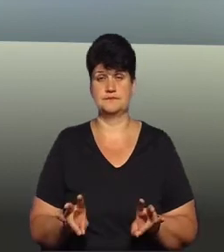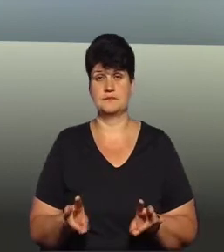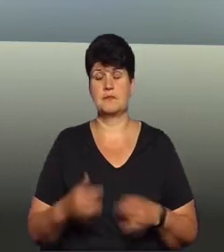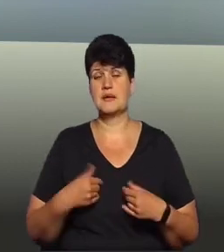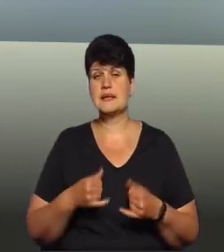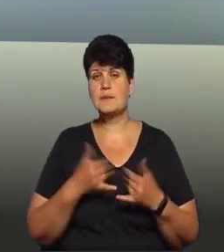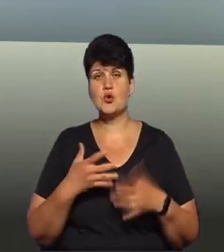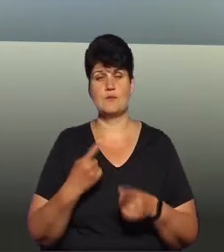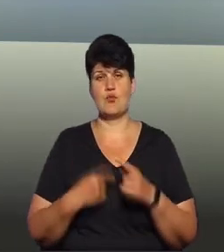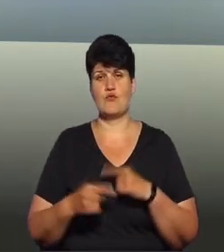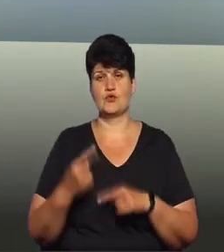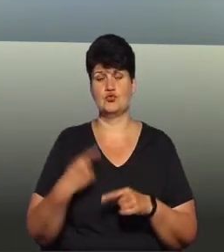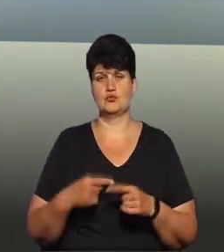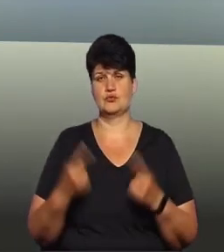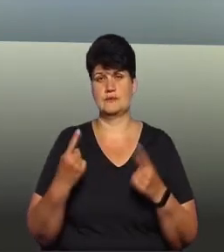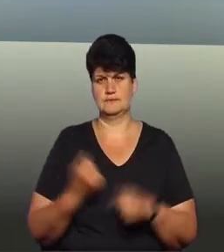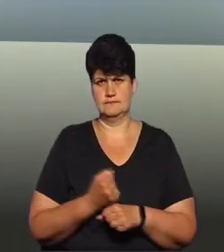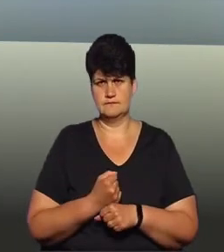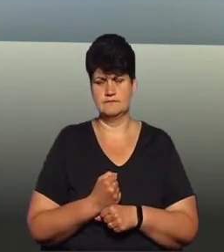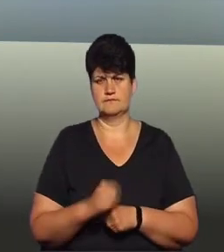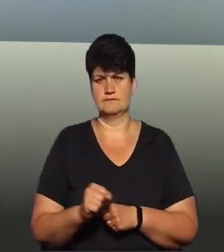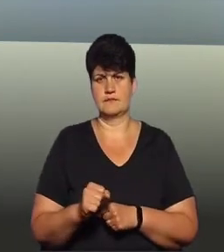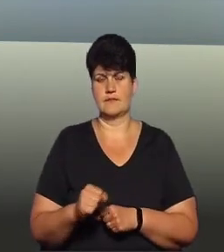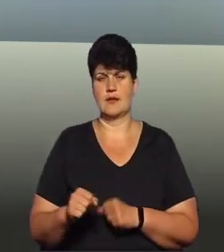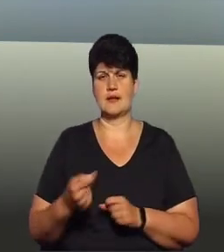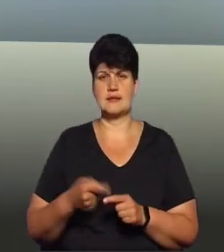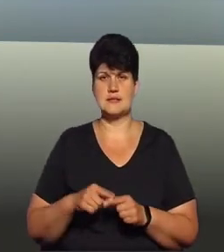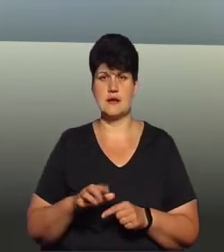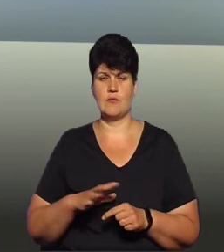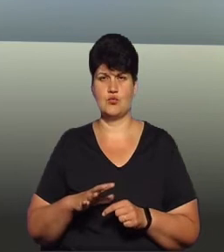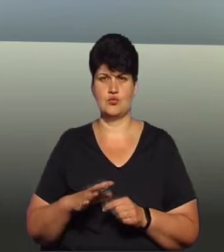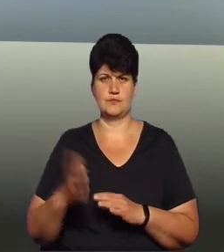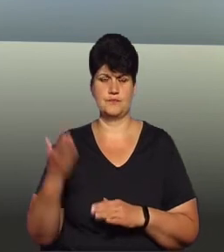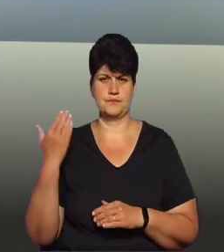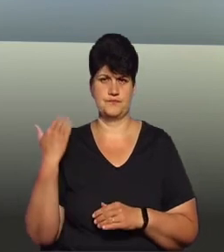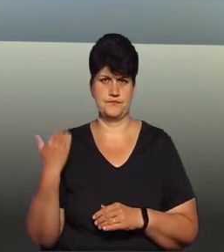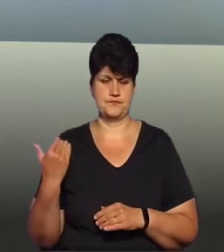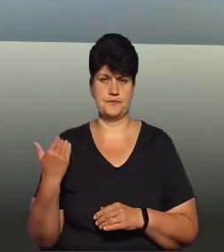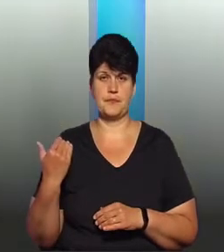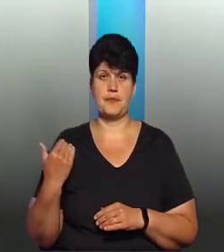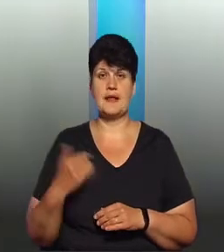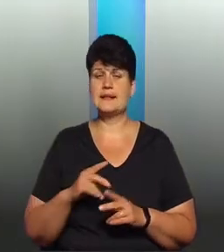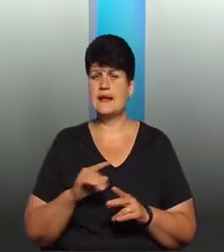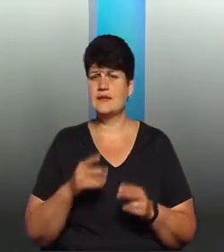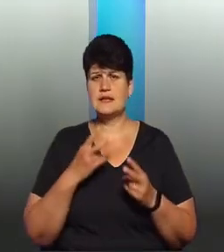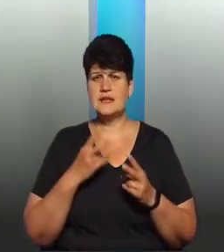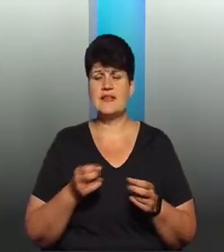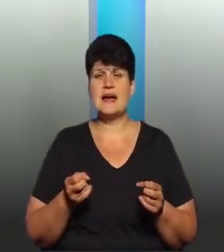тотального примусу, як це було в часи тоталітаризму. І незважаючи навіть на певні ризики, людина все одно